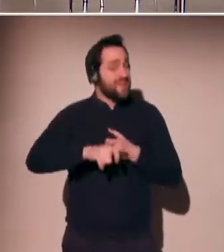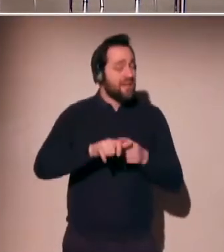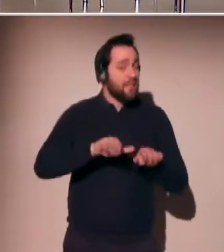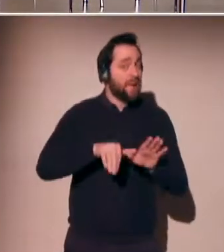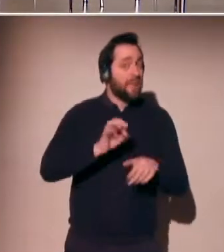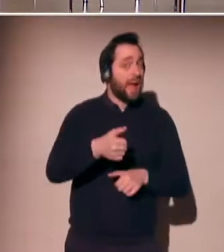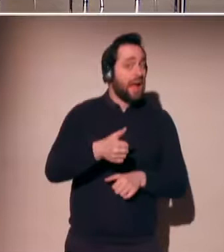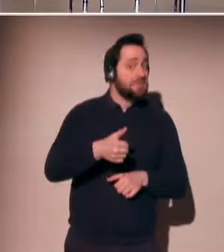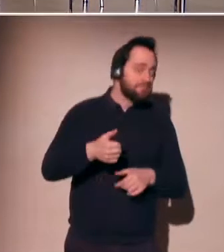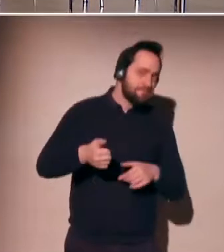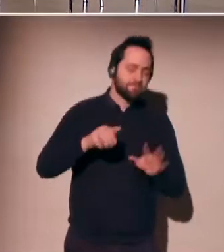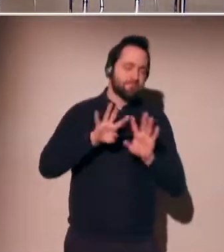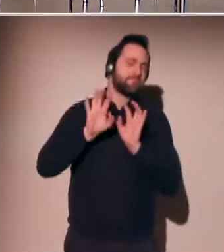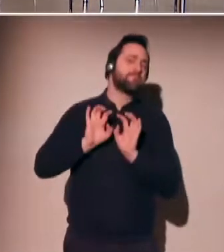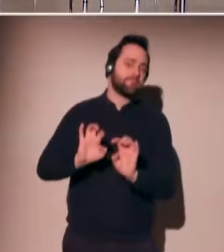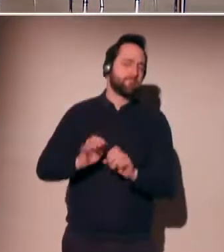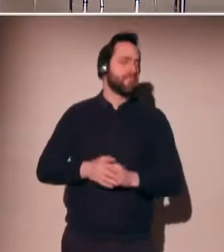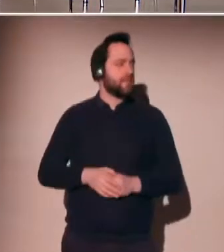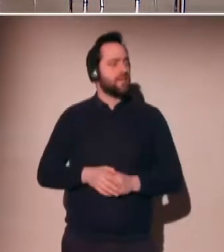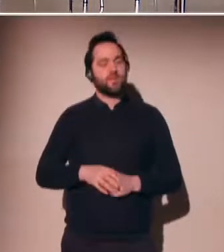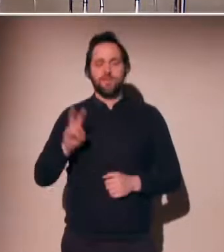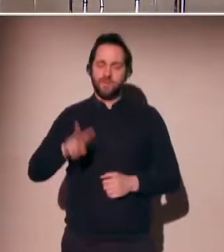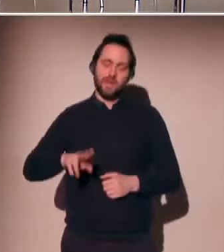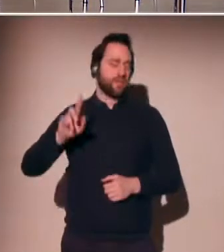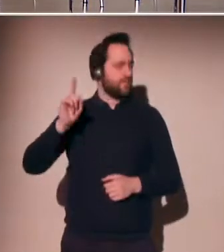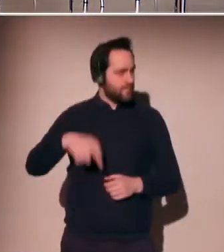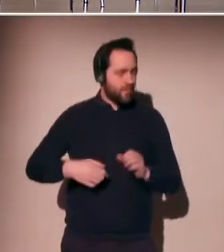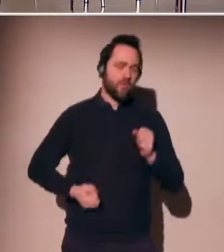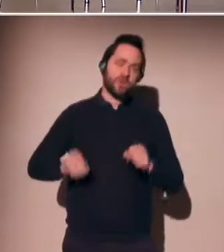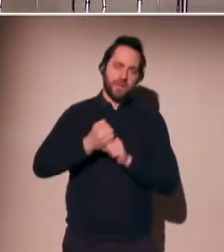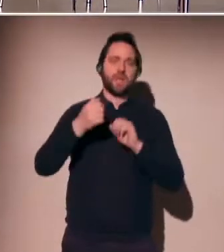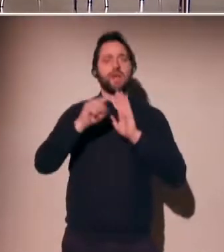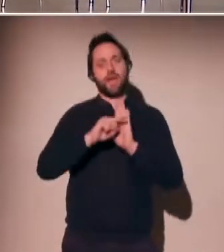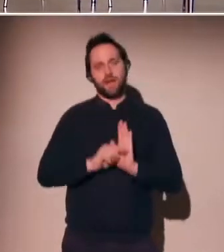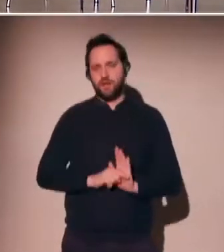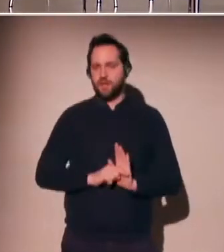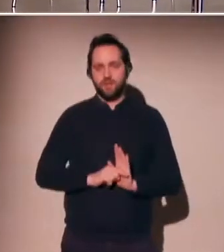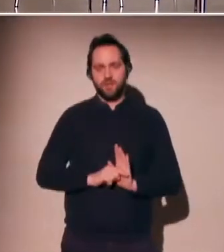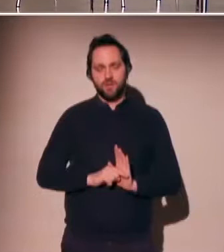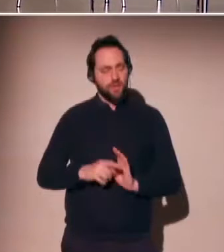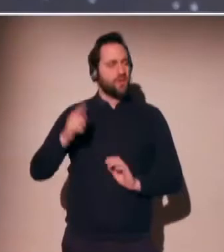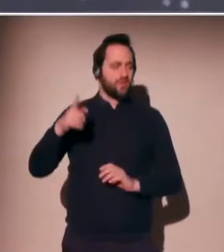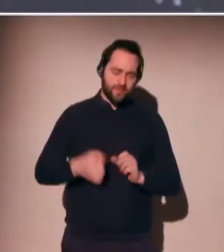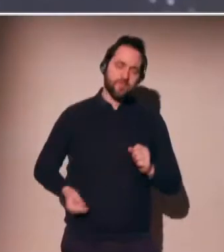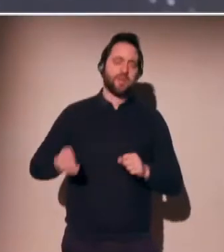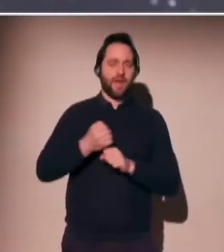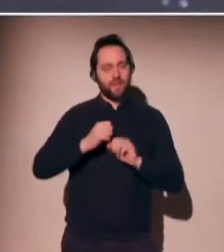des normes. On a vu ce que ça pouvait donner et il faut donc des normes qui s'appliquent à ces